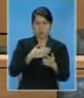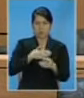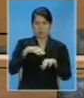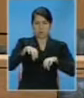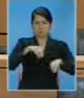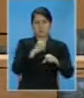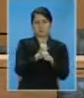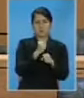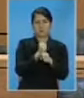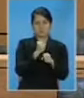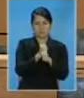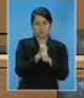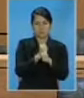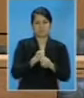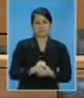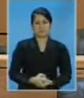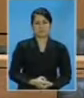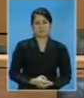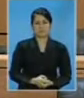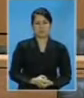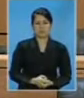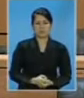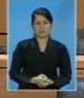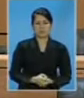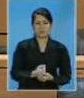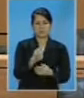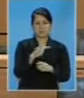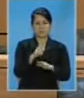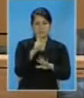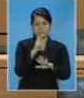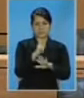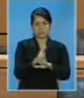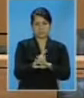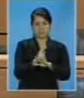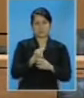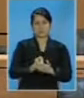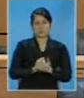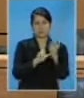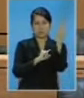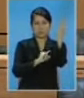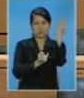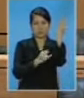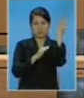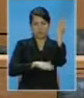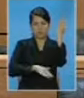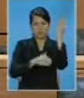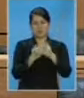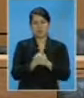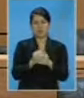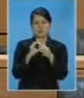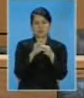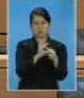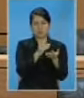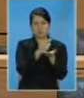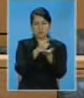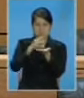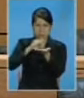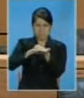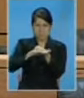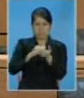มมีความจำเป็นครับท่านประธานที่เคารพครับจังหวัดชายแดนภาคใต้เกี่ยวกับ CCTV นี่คือ